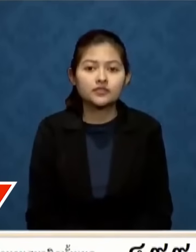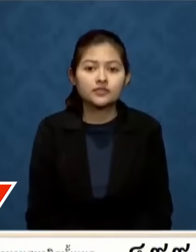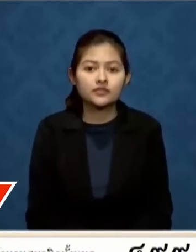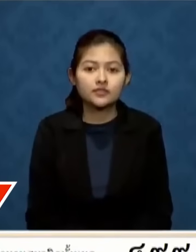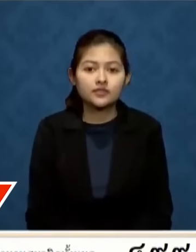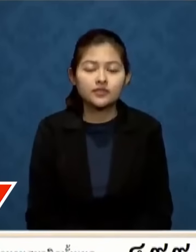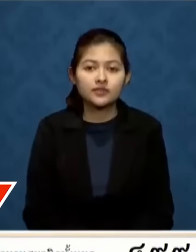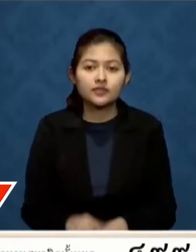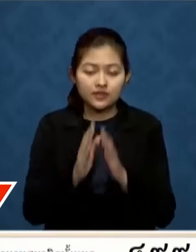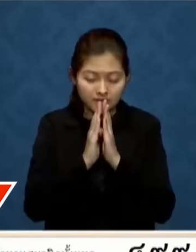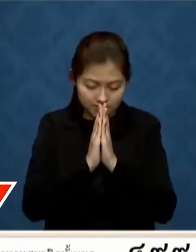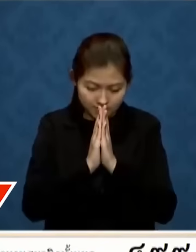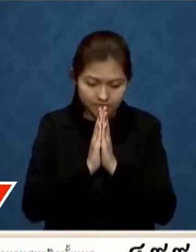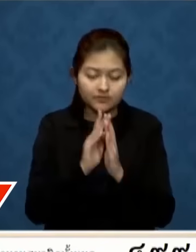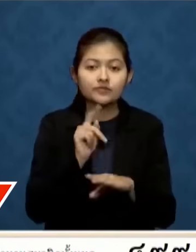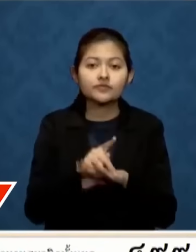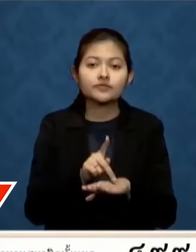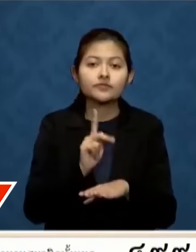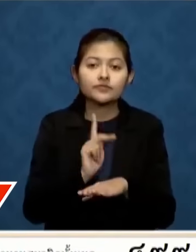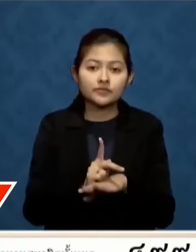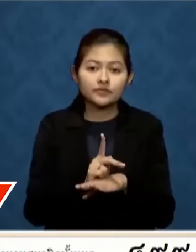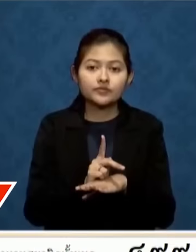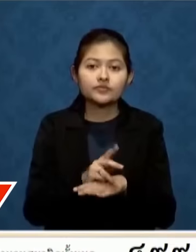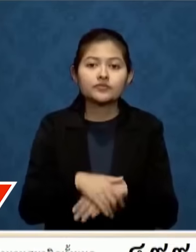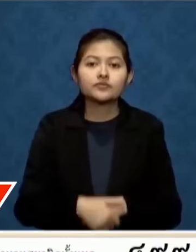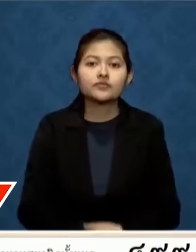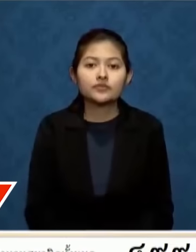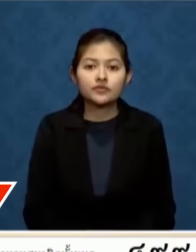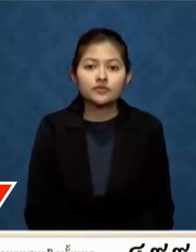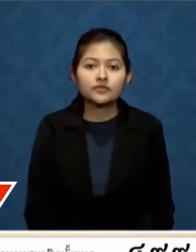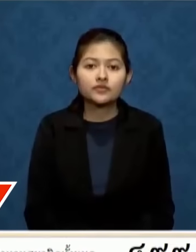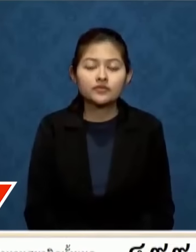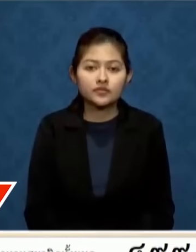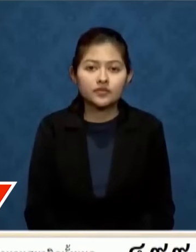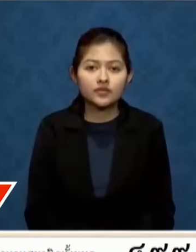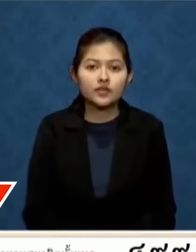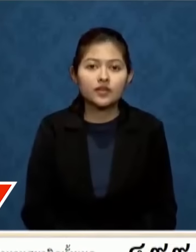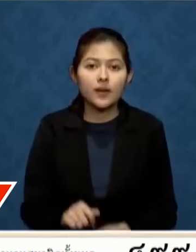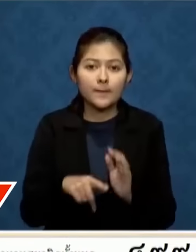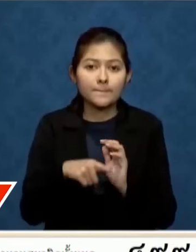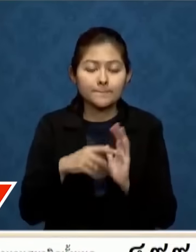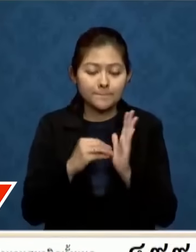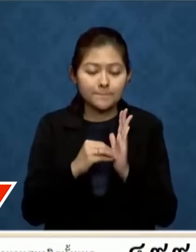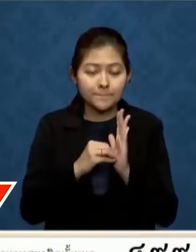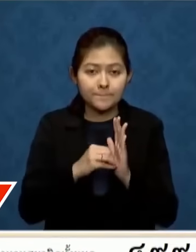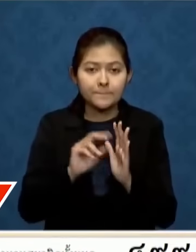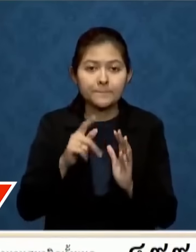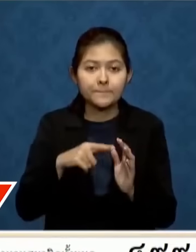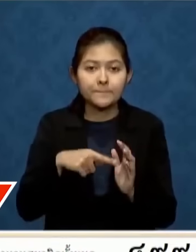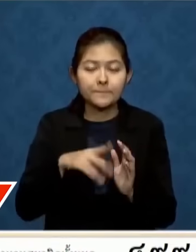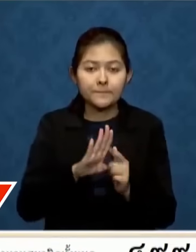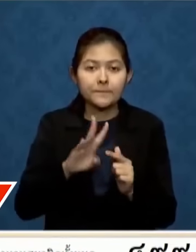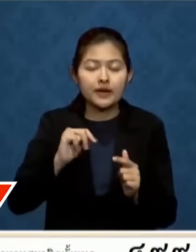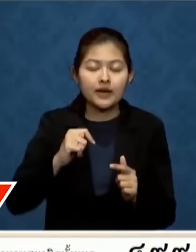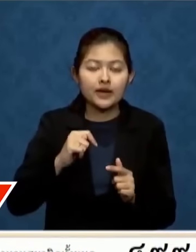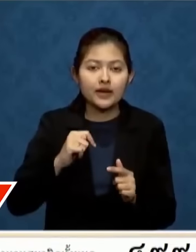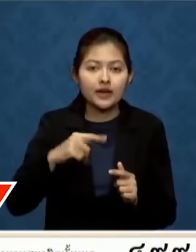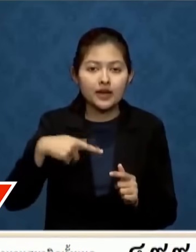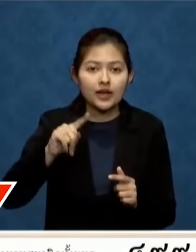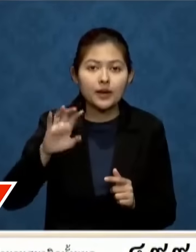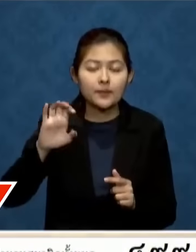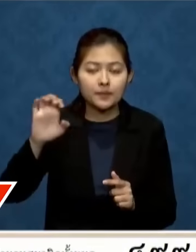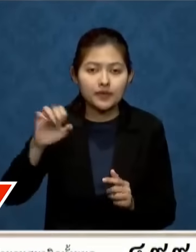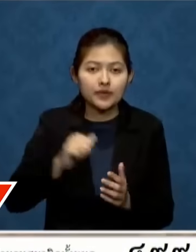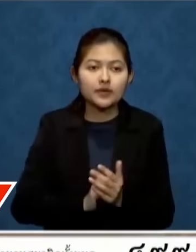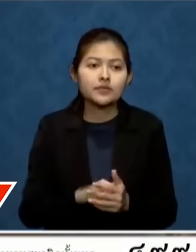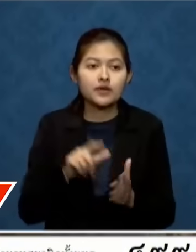เรียนท่านประธานสภาที่เคารพค่ะดิฉันสิริรพัฒน์กองตระการนะคะผู้แทนราษฎรจากบางกะปิวังทองหลางแขวงคลองเจ้าคุณสิงห์พรรคก้าวไกลค่ะวันนี้นะ